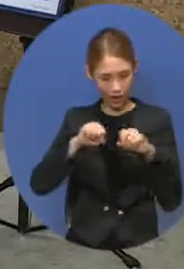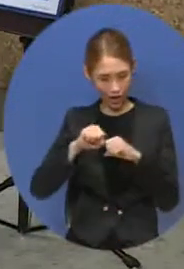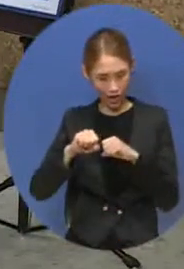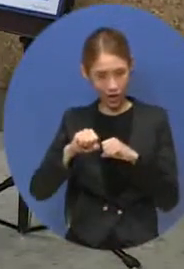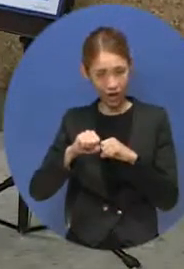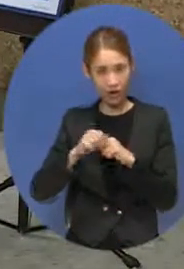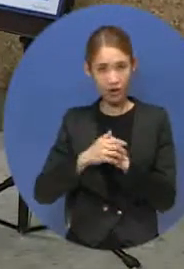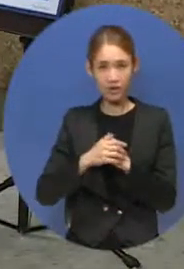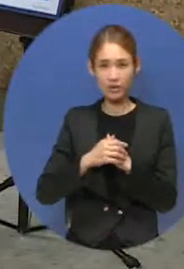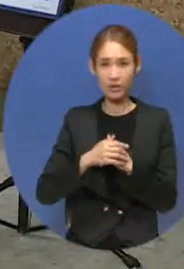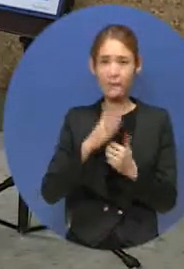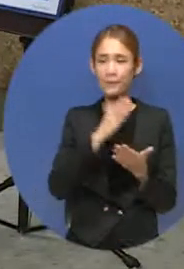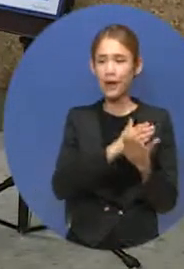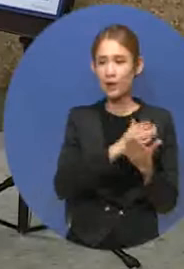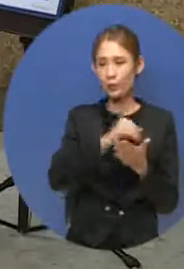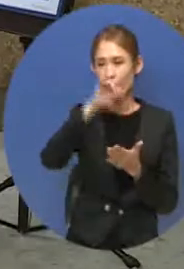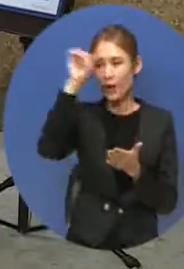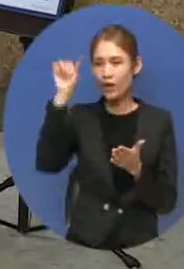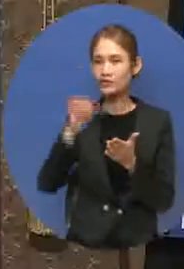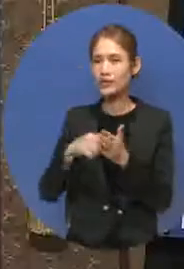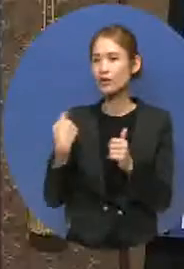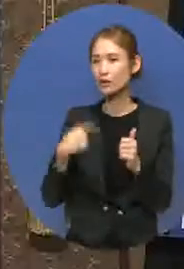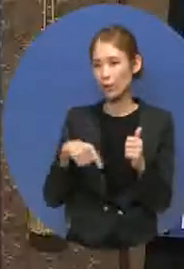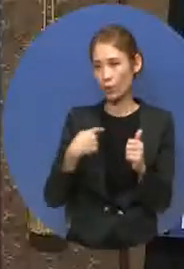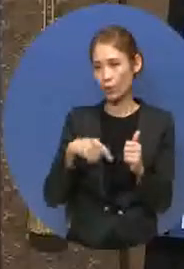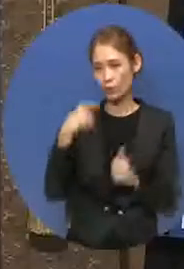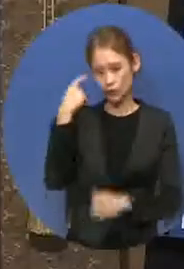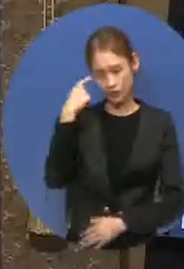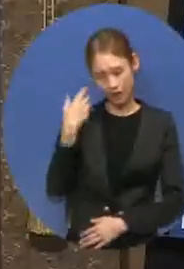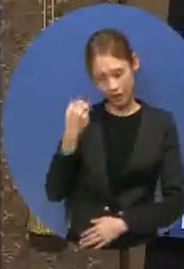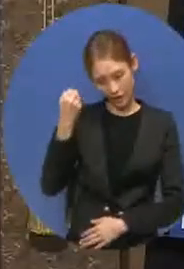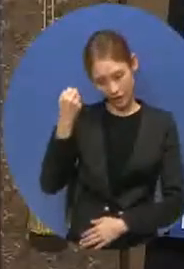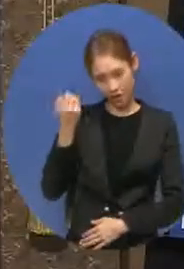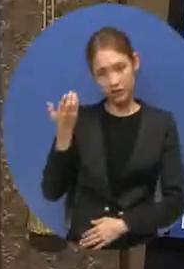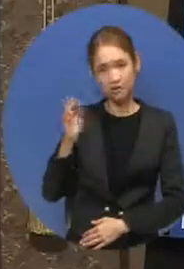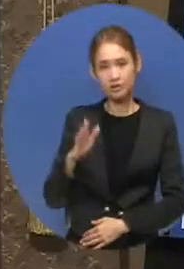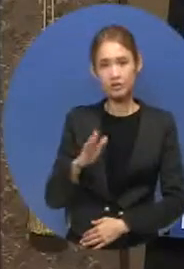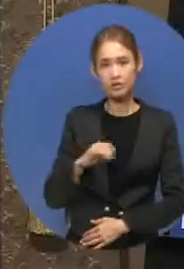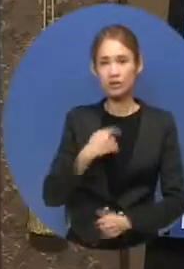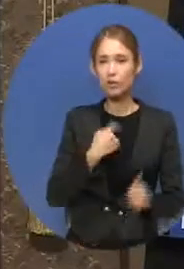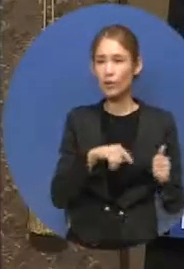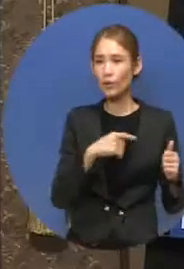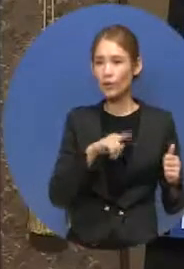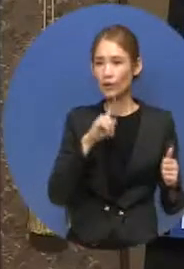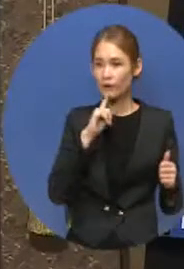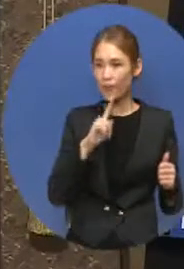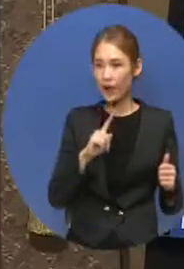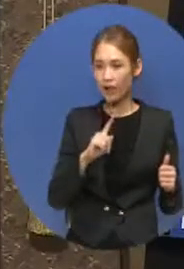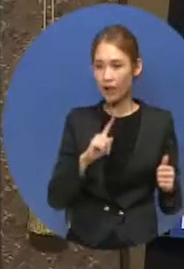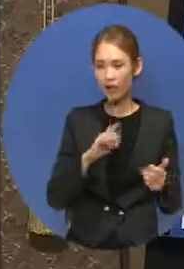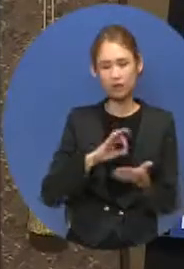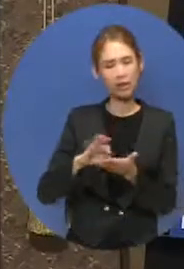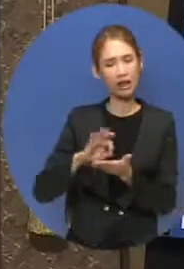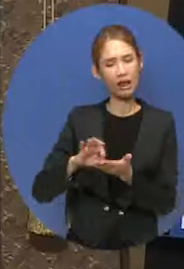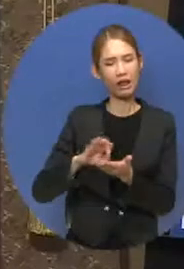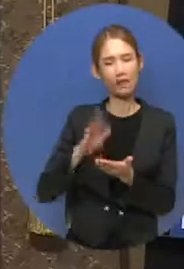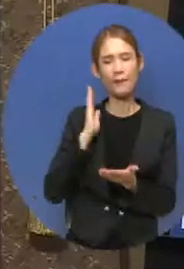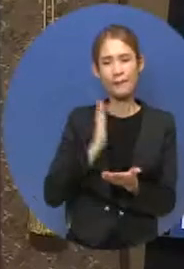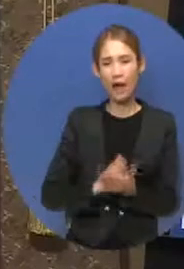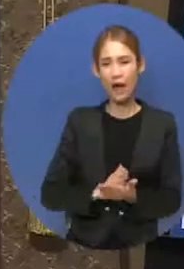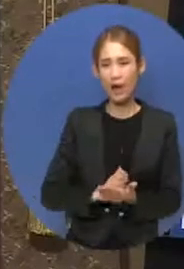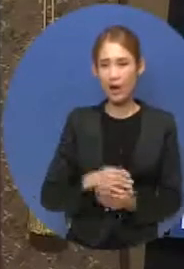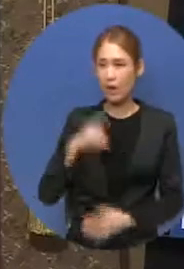활동이라기보다는 평생 교육으로 생각을 많이 하실 겁니다. 근데 이제 교육이라는 말을 저희 복지관에서는 가능한 쓰지 말자라고 했던